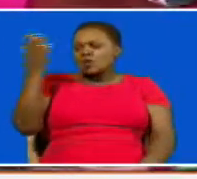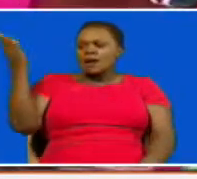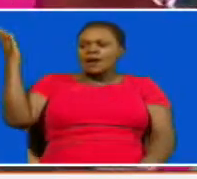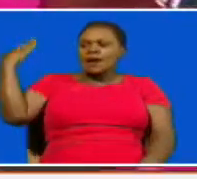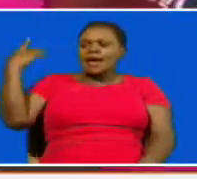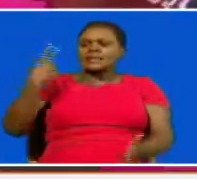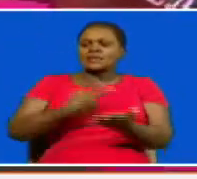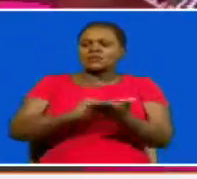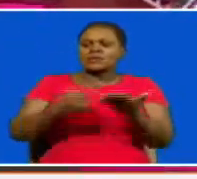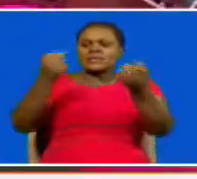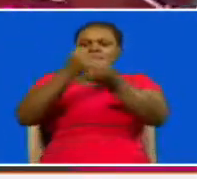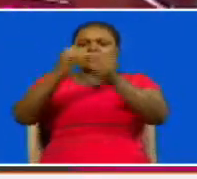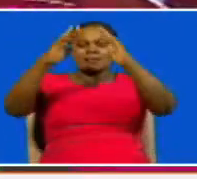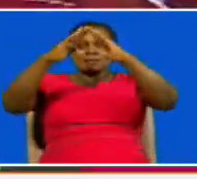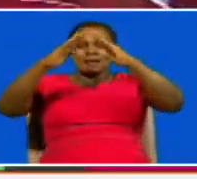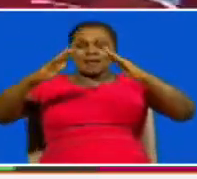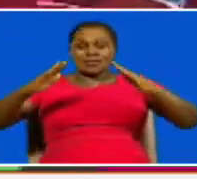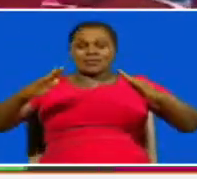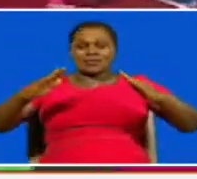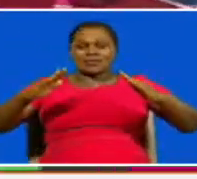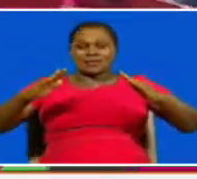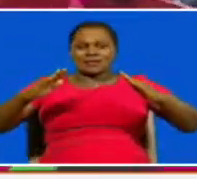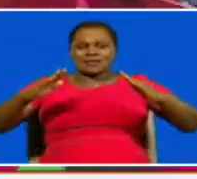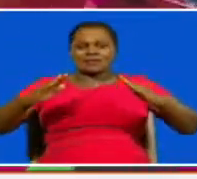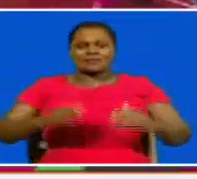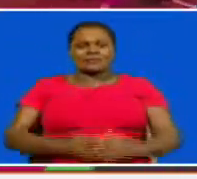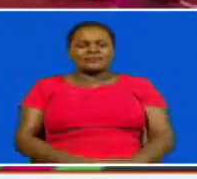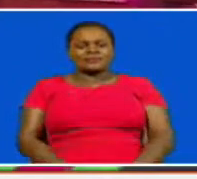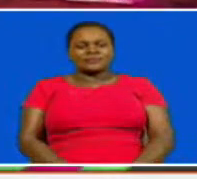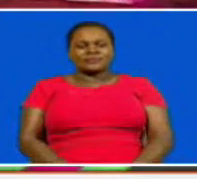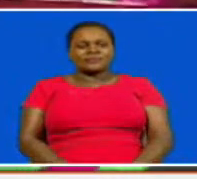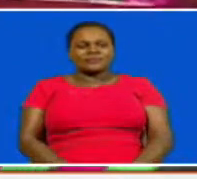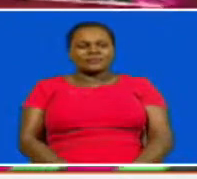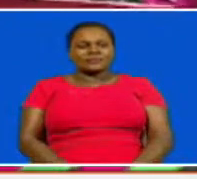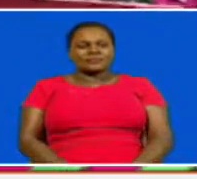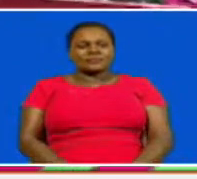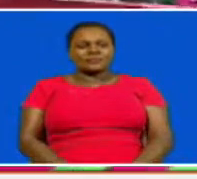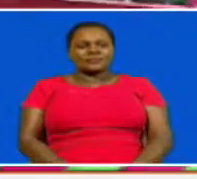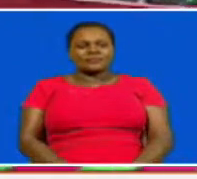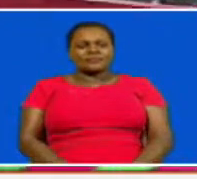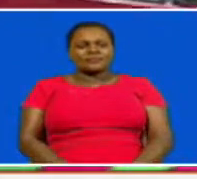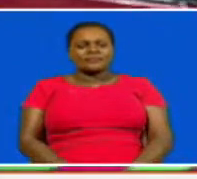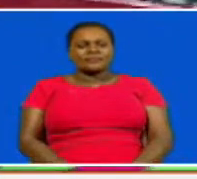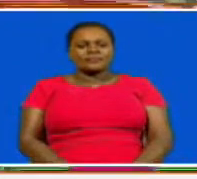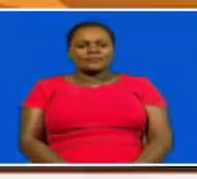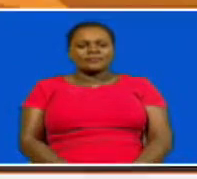iliyopita kwenye ikulu ya Nairobi. Clement Masombo, KTN News.